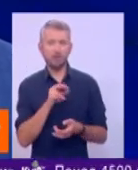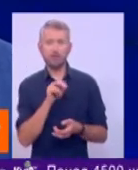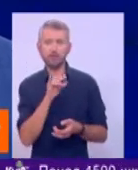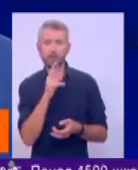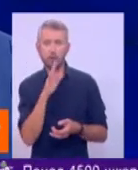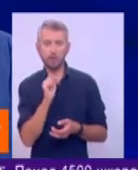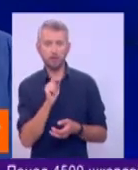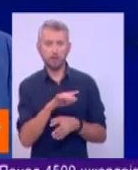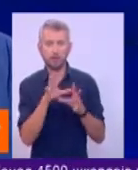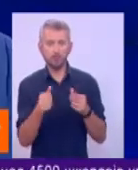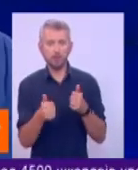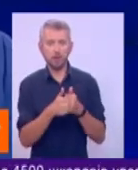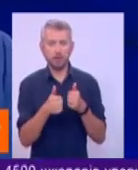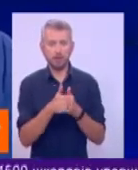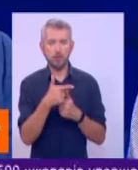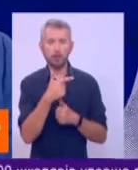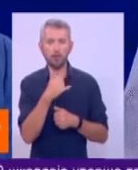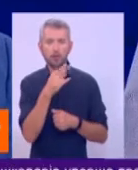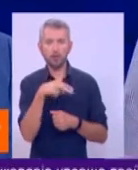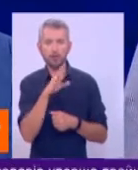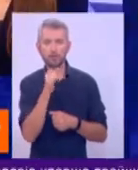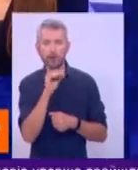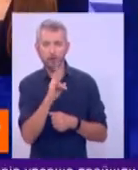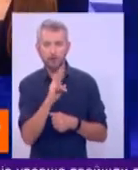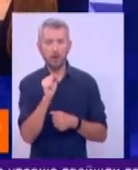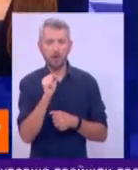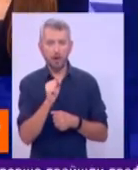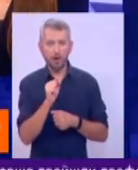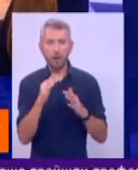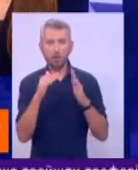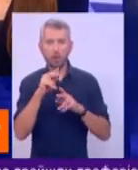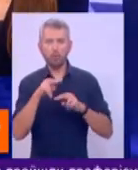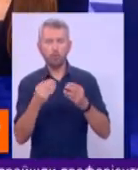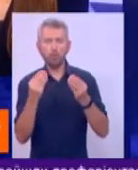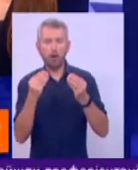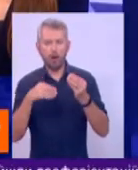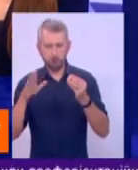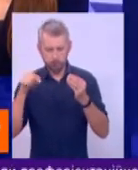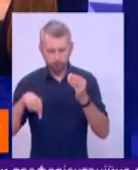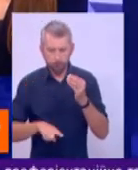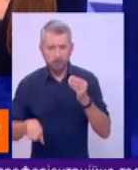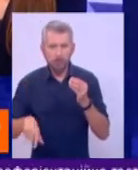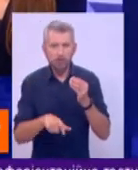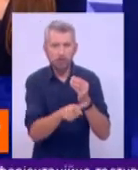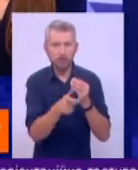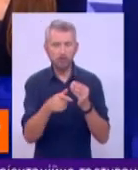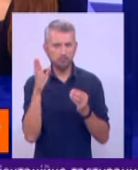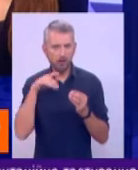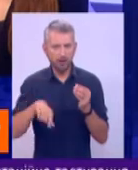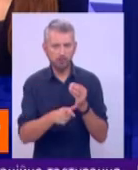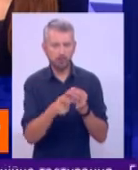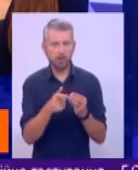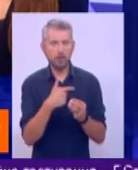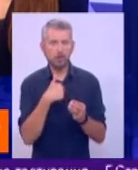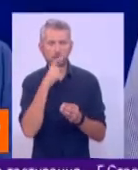вообще рядом с Гудвайном там, на речке прямо строится дом, шикарный, там в архитектуре замечательный. Я не представляю,